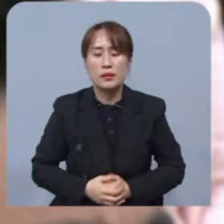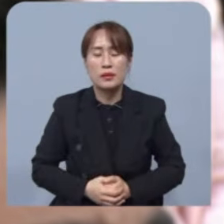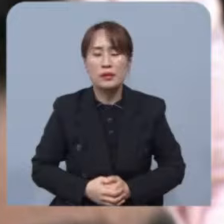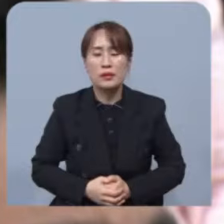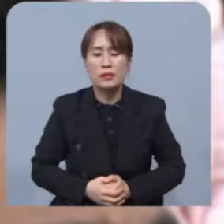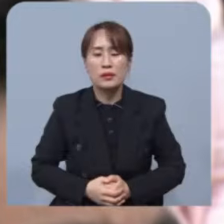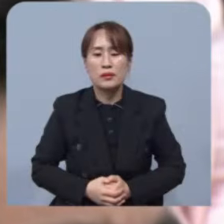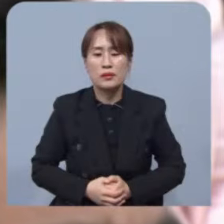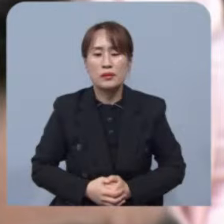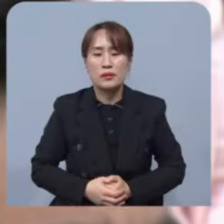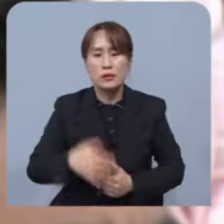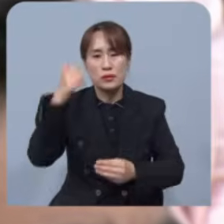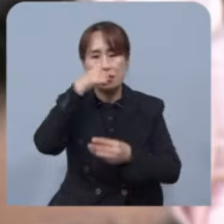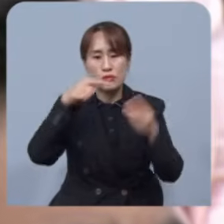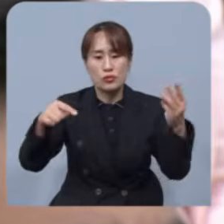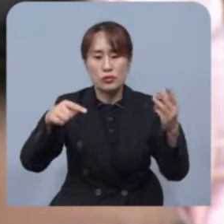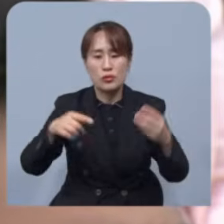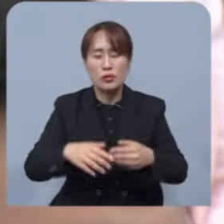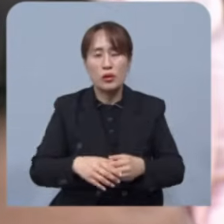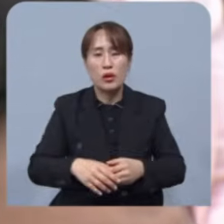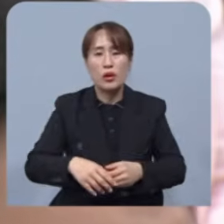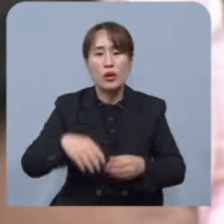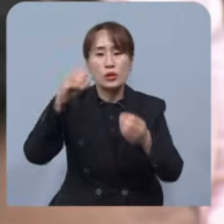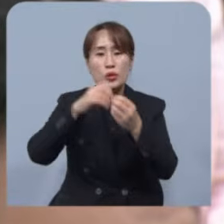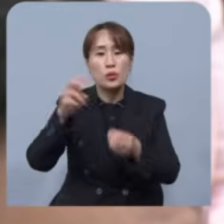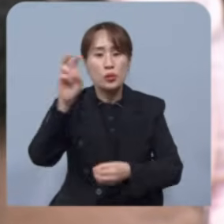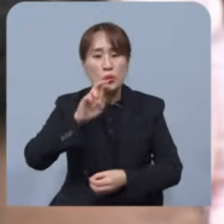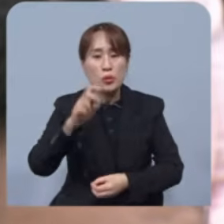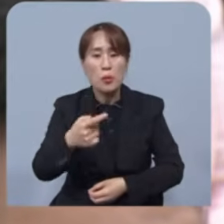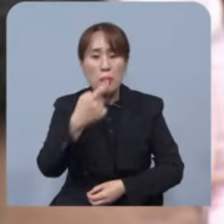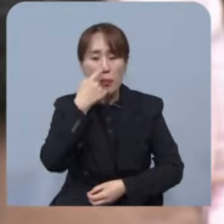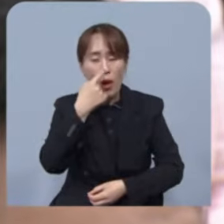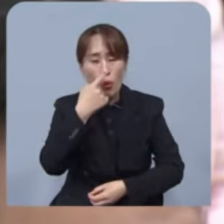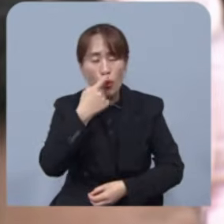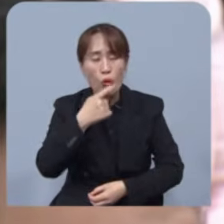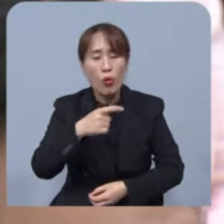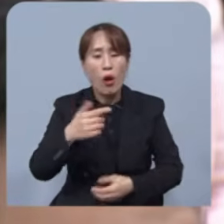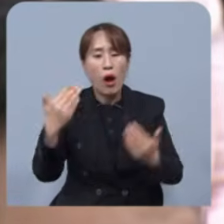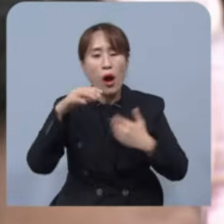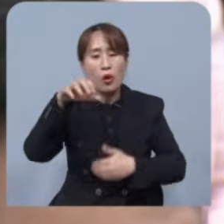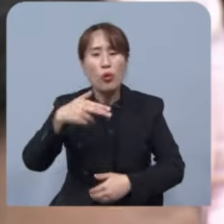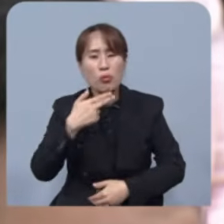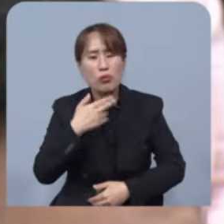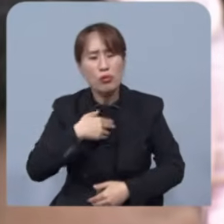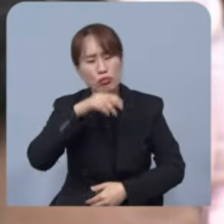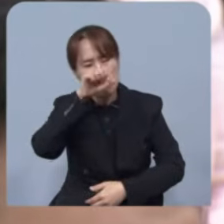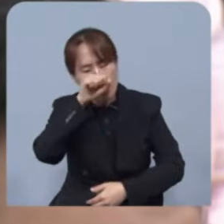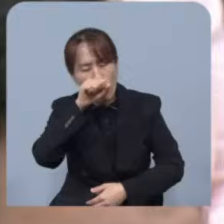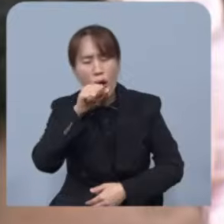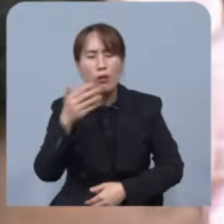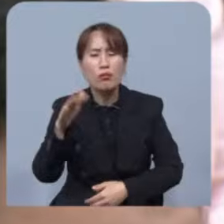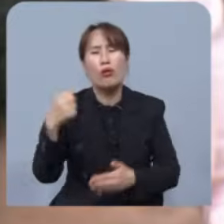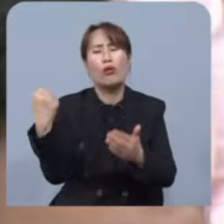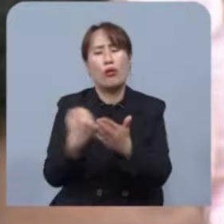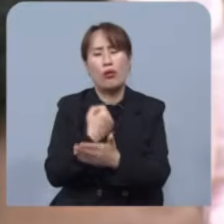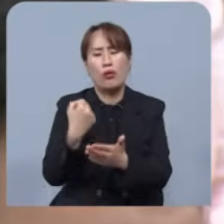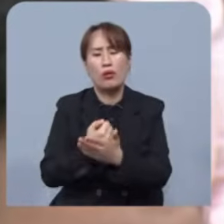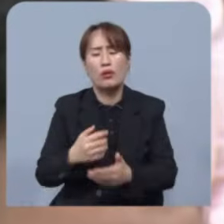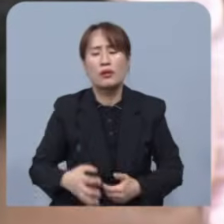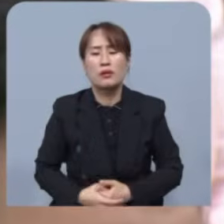좋아하지만 충주에서는 국악을 전문적으로 배울 수 있는 학교가 없어 많이 아쉽습니다.